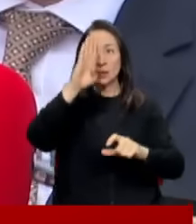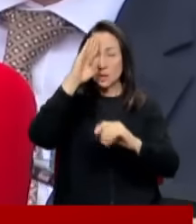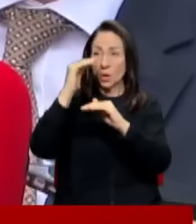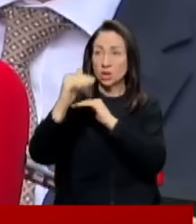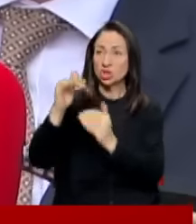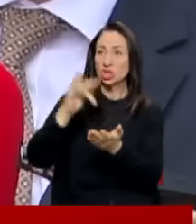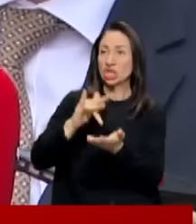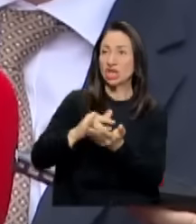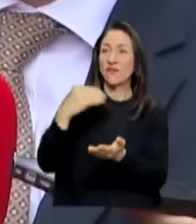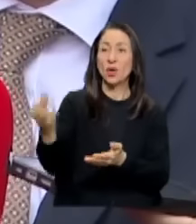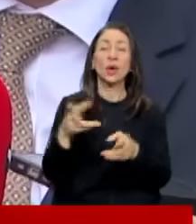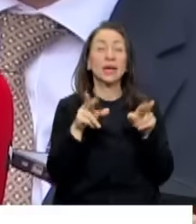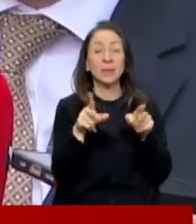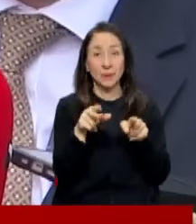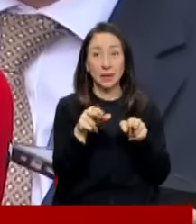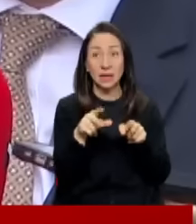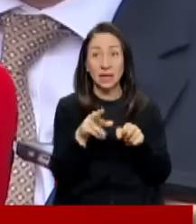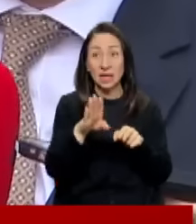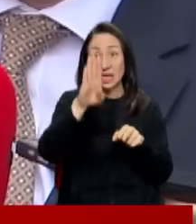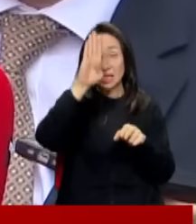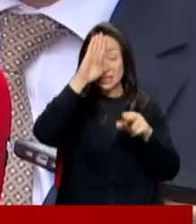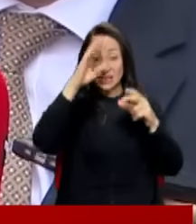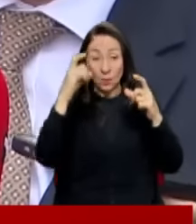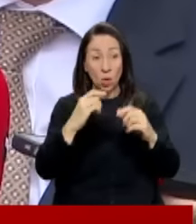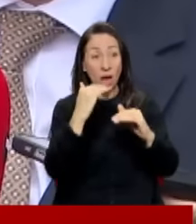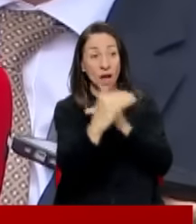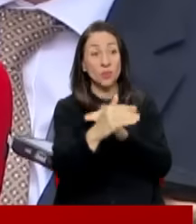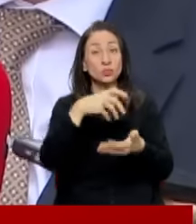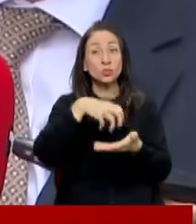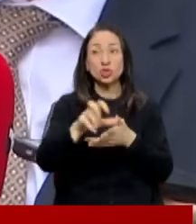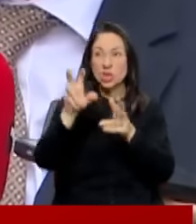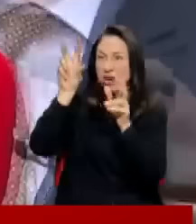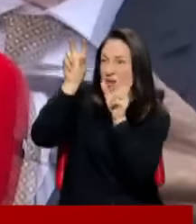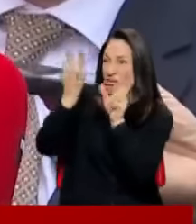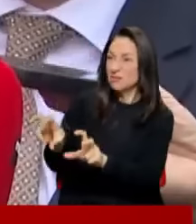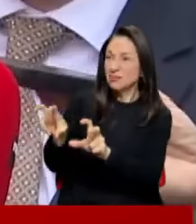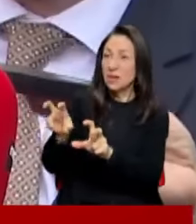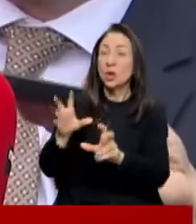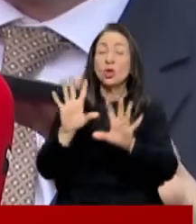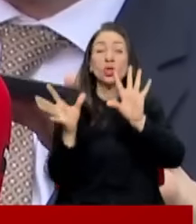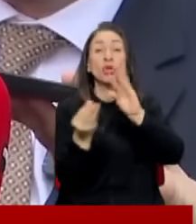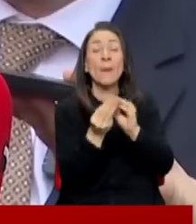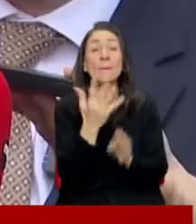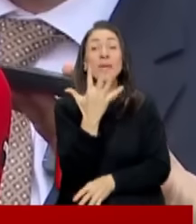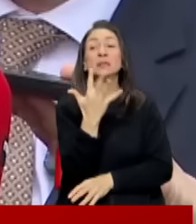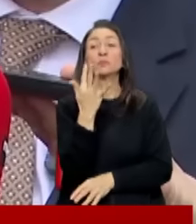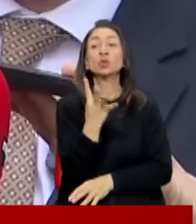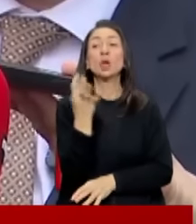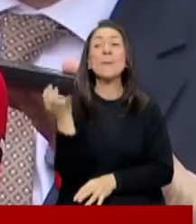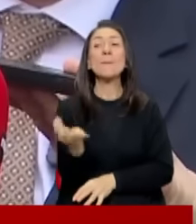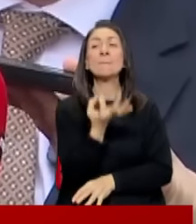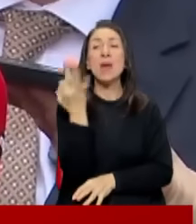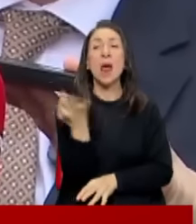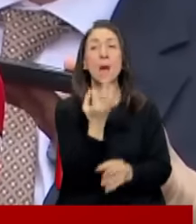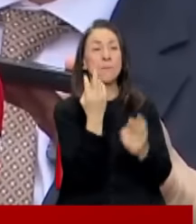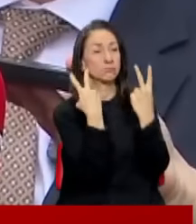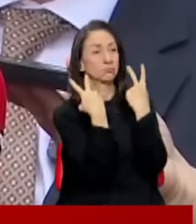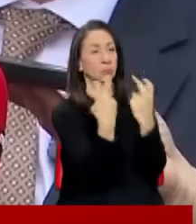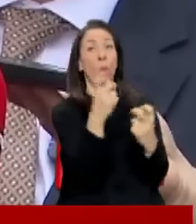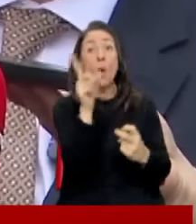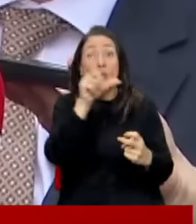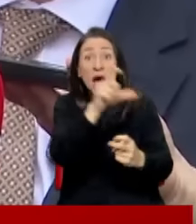halkını cezalandırarak, İstanbul halkının bütçesine göz koyarak toplam 5,5 milyar lirayı